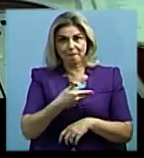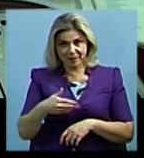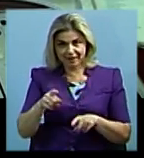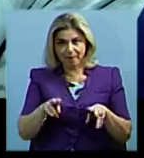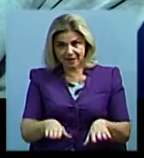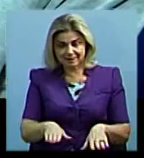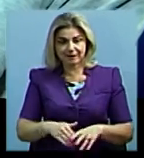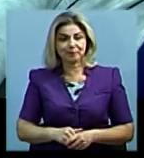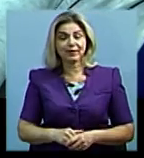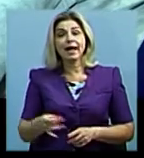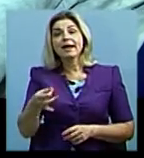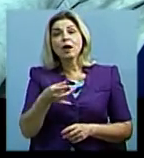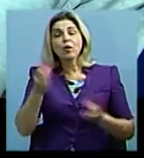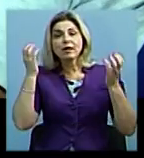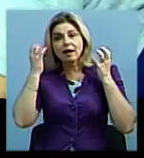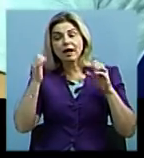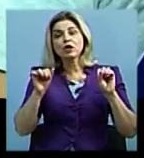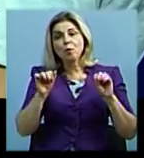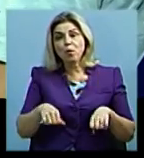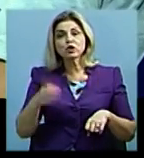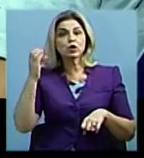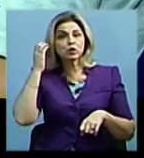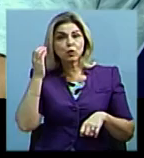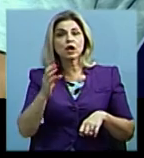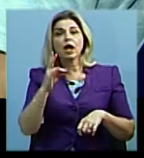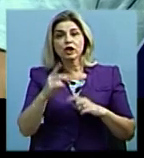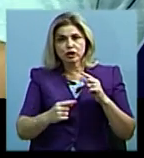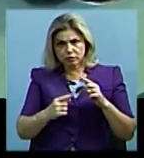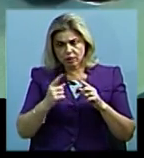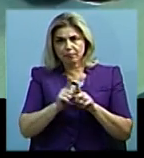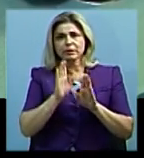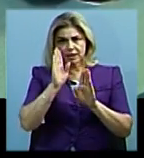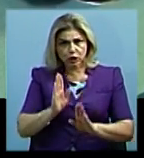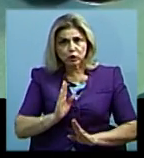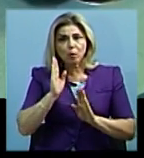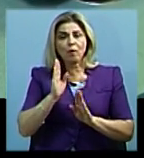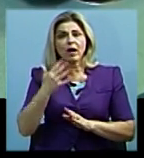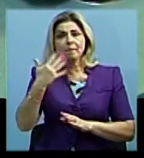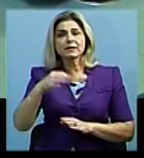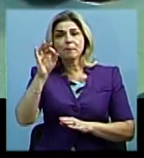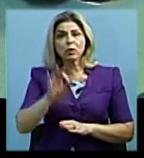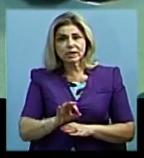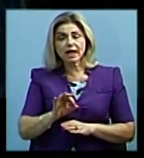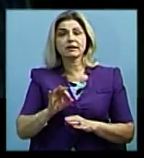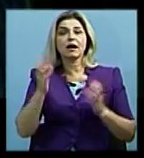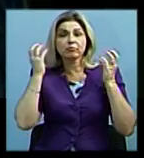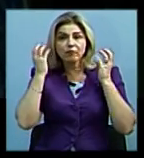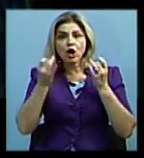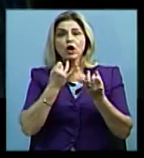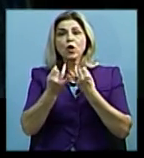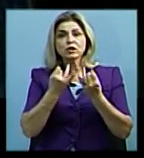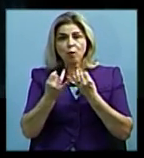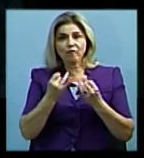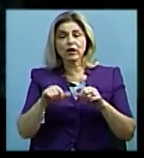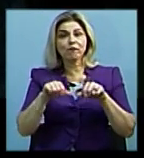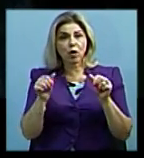телебачення, регіональне радіо можна слухати не в певні проміжки часу, а цілодобово. 50% контенту – розмовний формат, решта